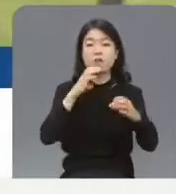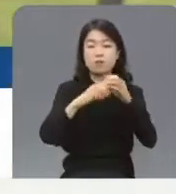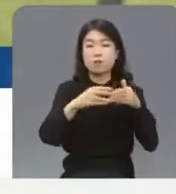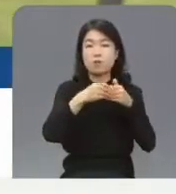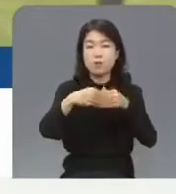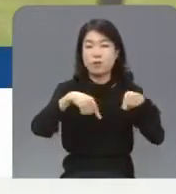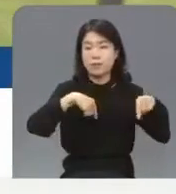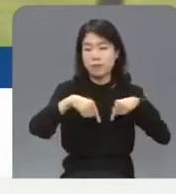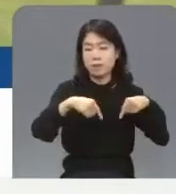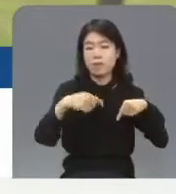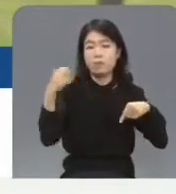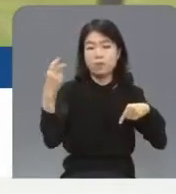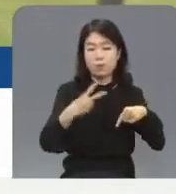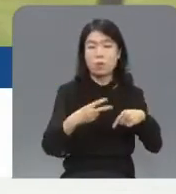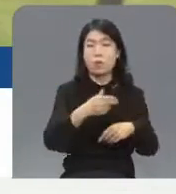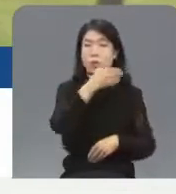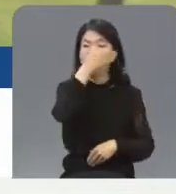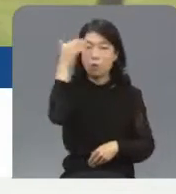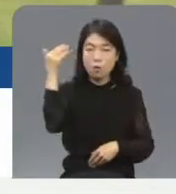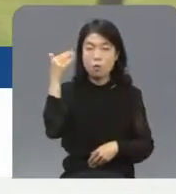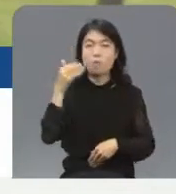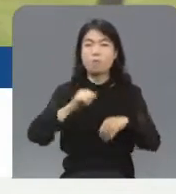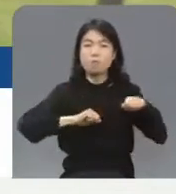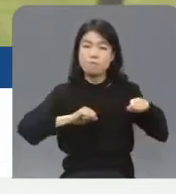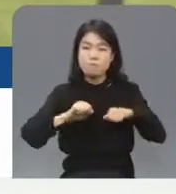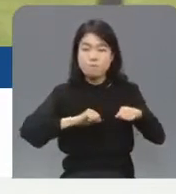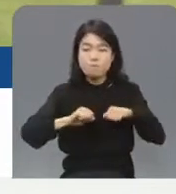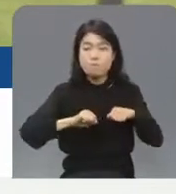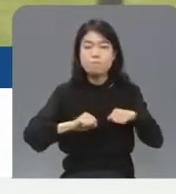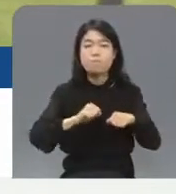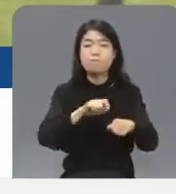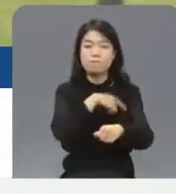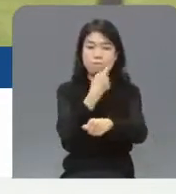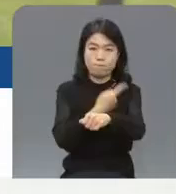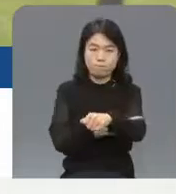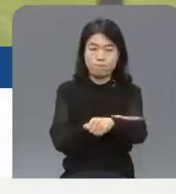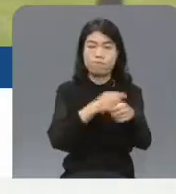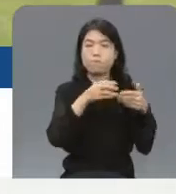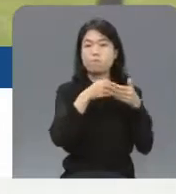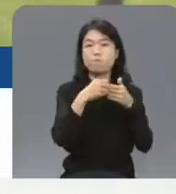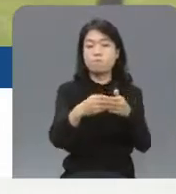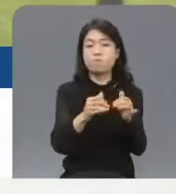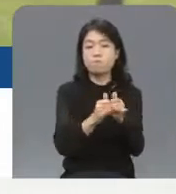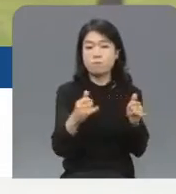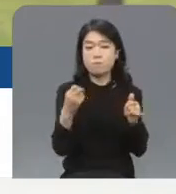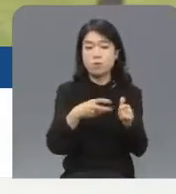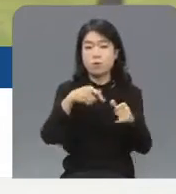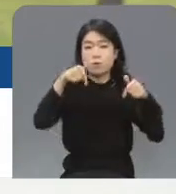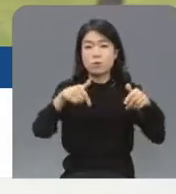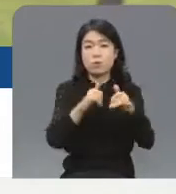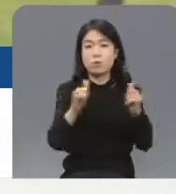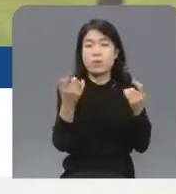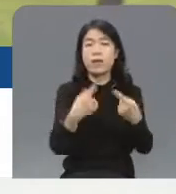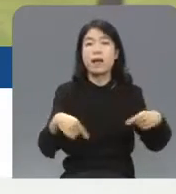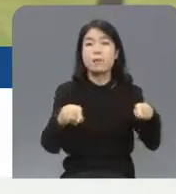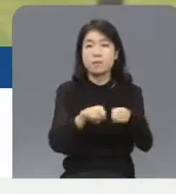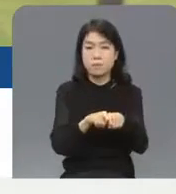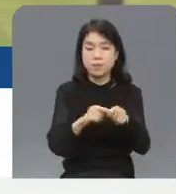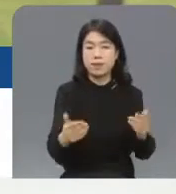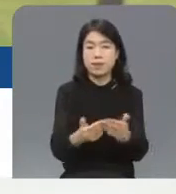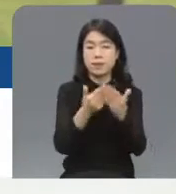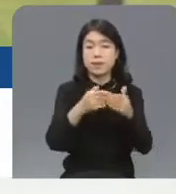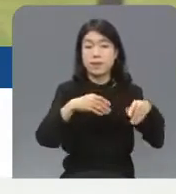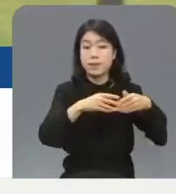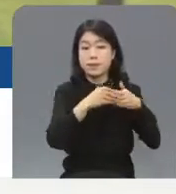리더십, 그리고 젊고 역동적인 유능한 리더십, 그리고 서구민들과 함께하는 상생의